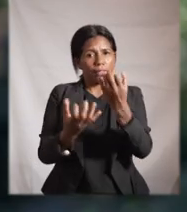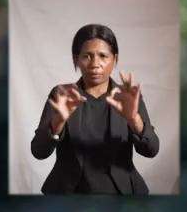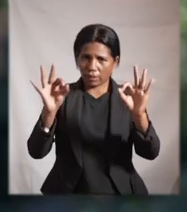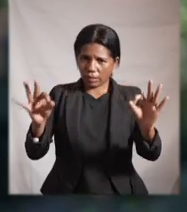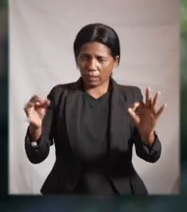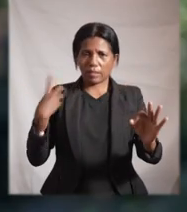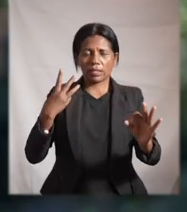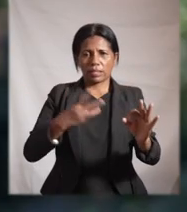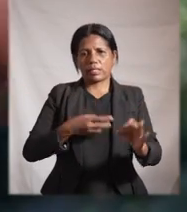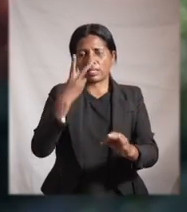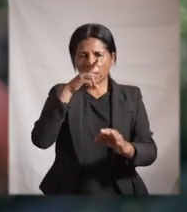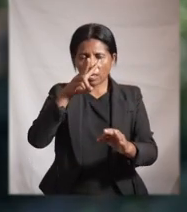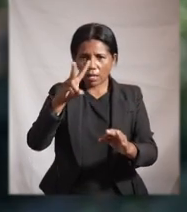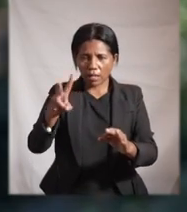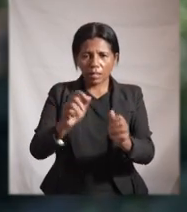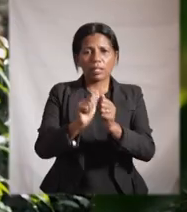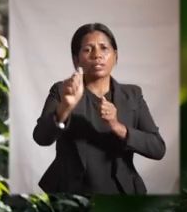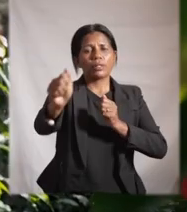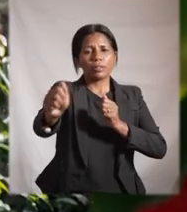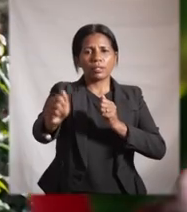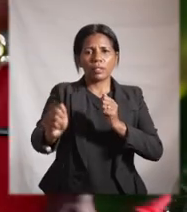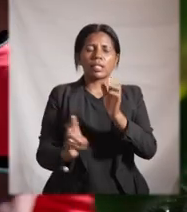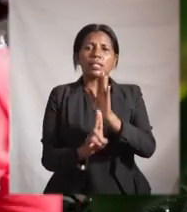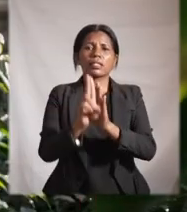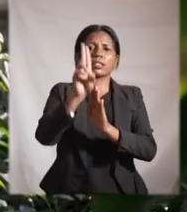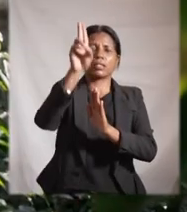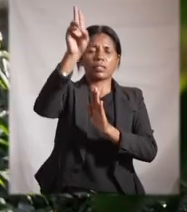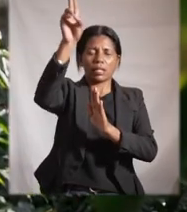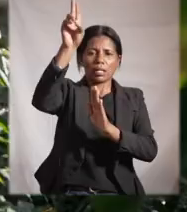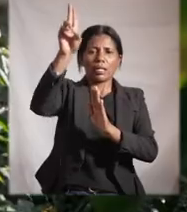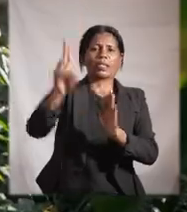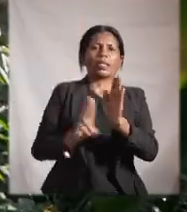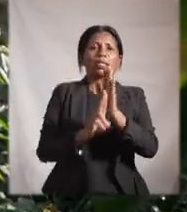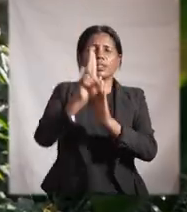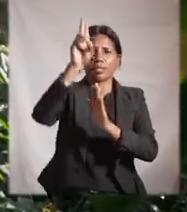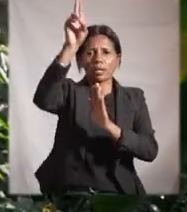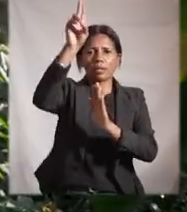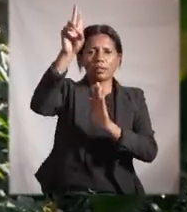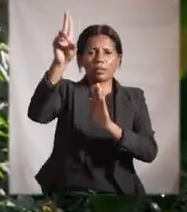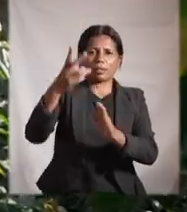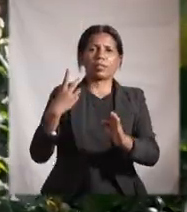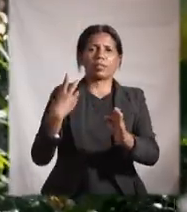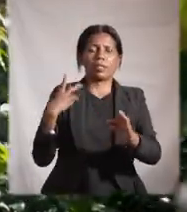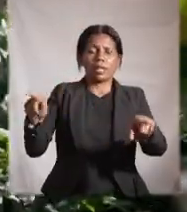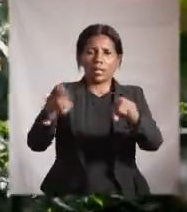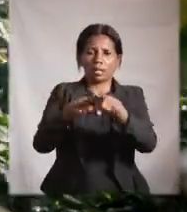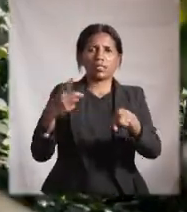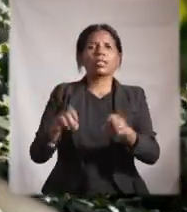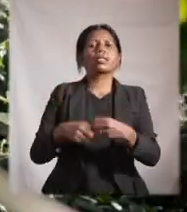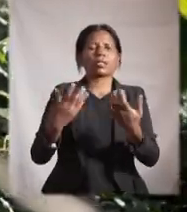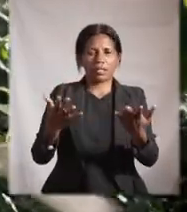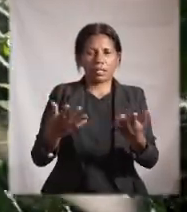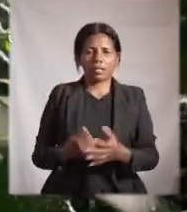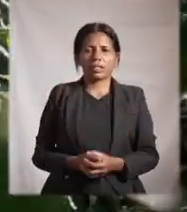tiaho tu, ita tesi serpora, ita hare ni distansi nih. Karena ni saya ho ni dia ground nih naruk ho ita sentuh